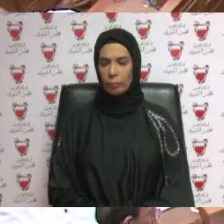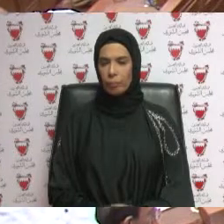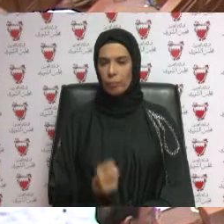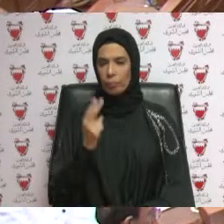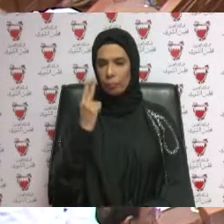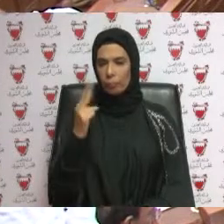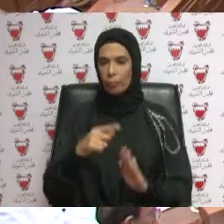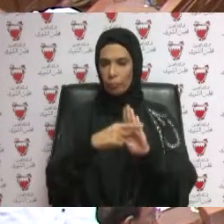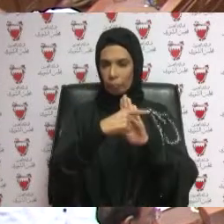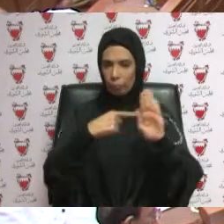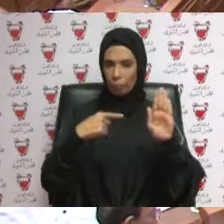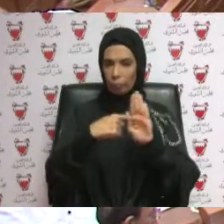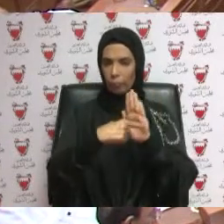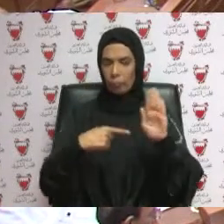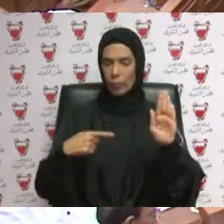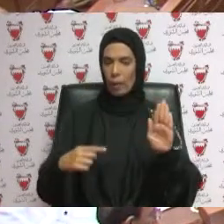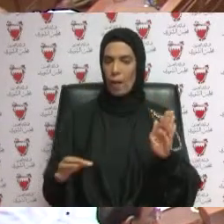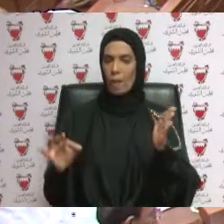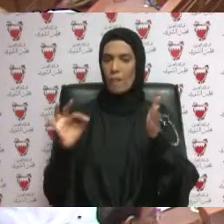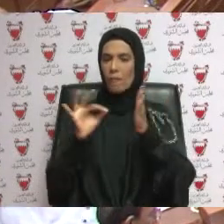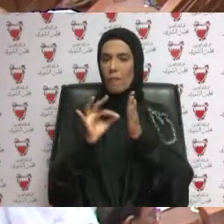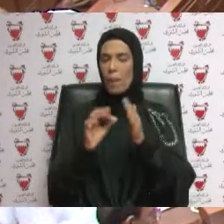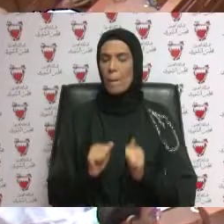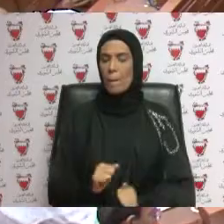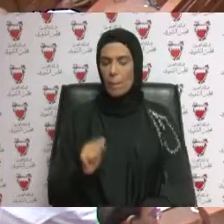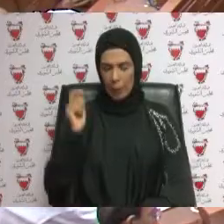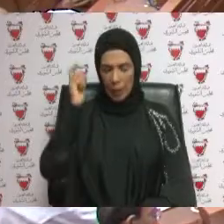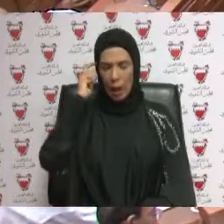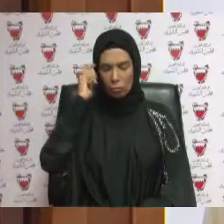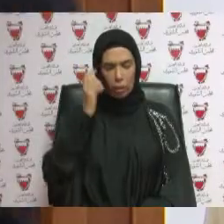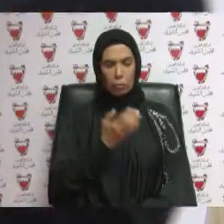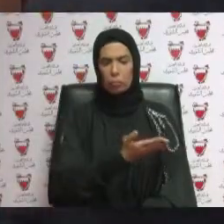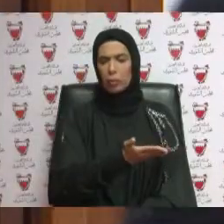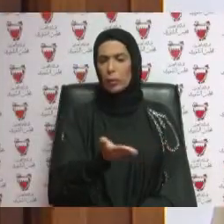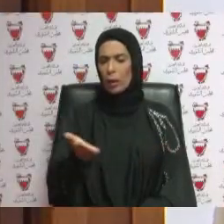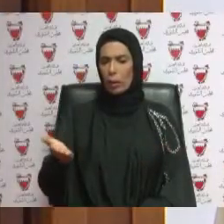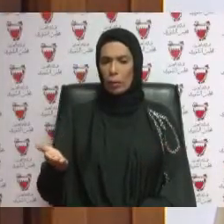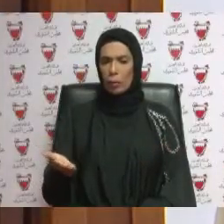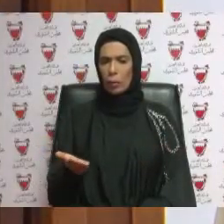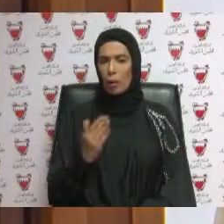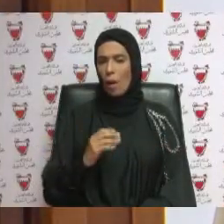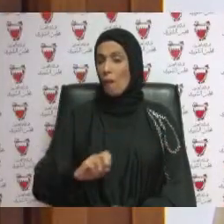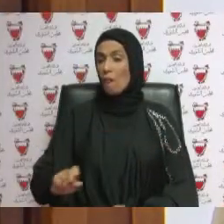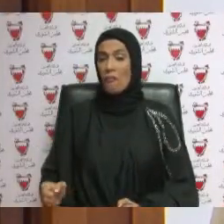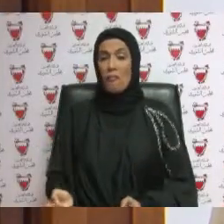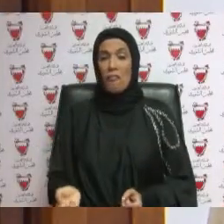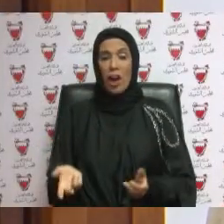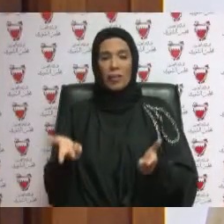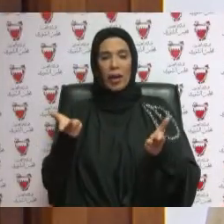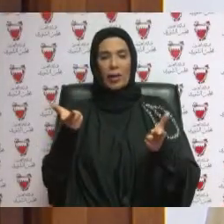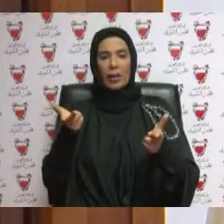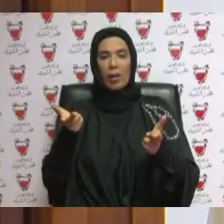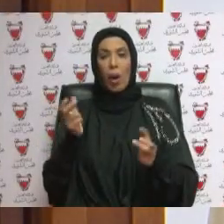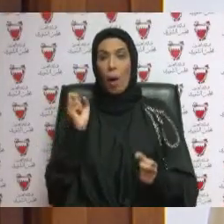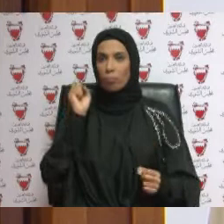سطرين فقط، ونحن نعلم، كلنا نعتز ونفخر